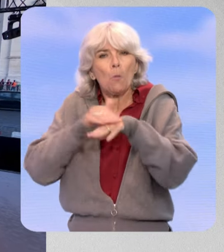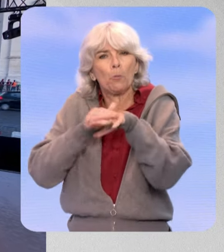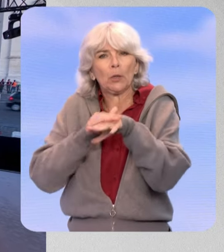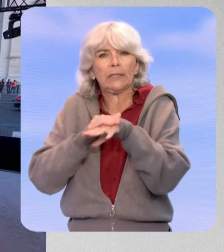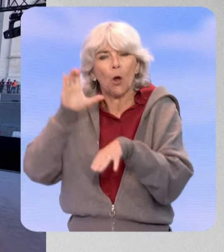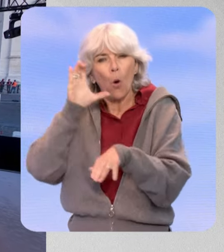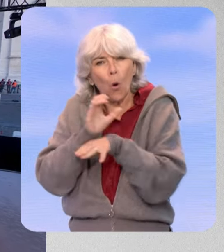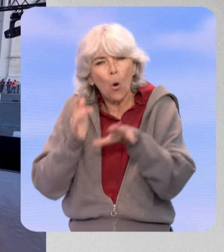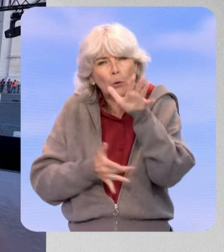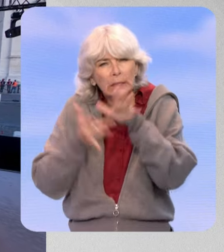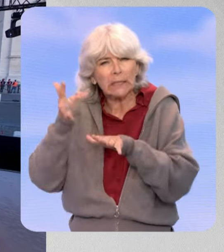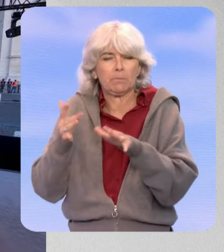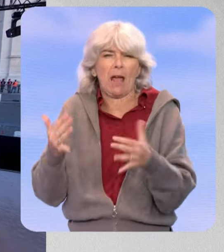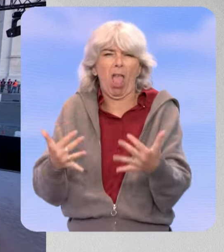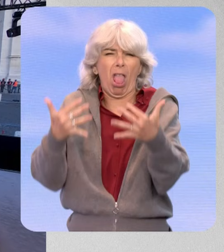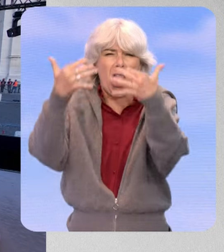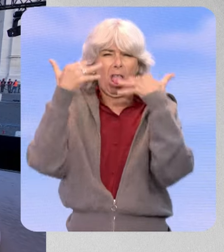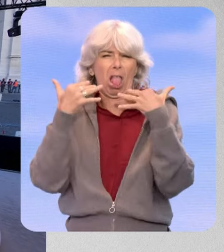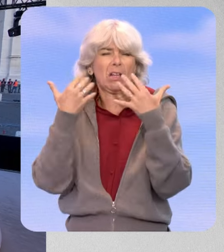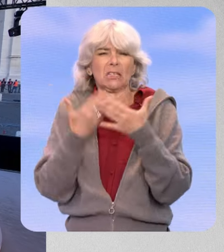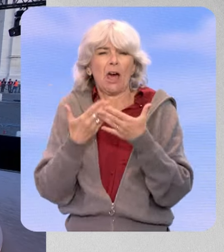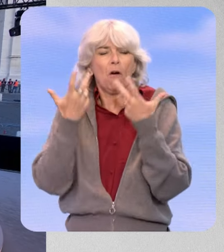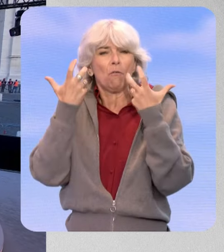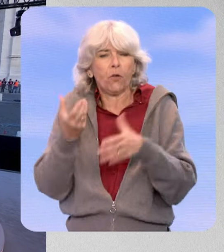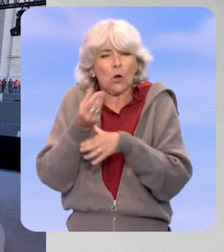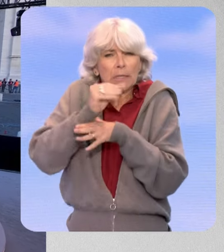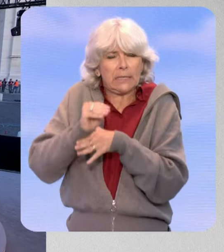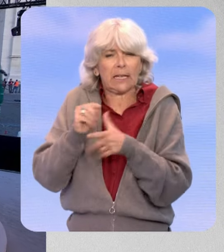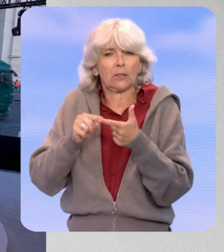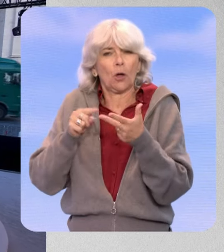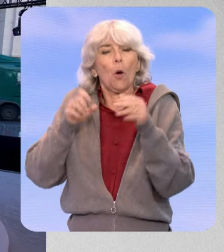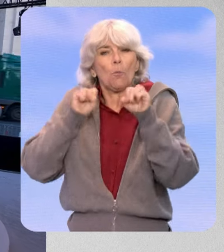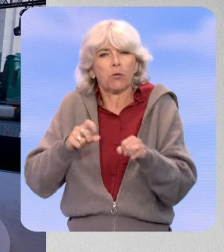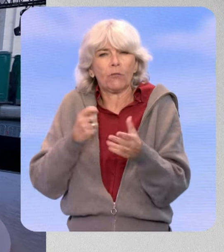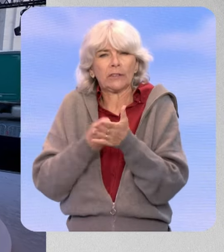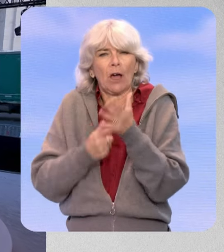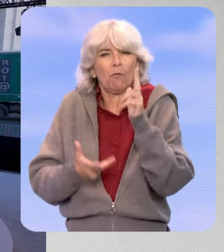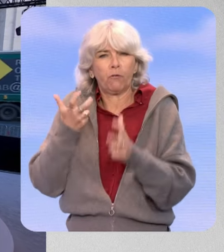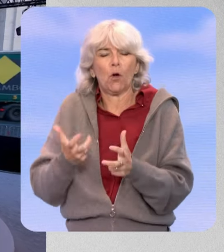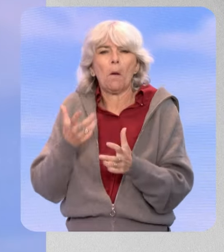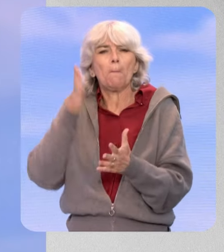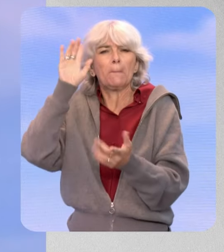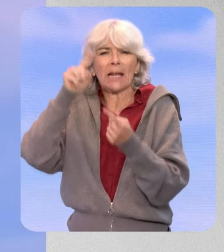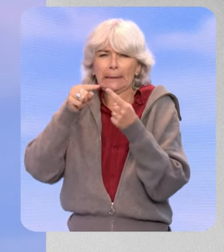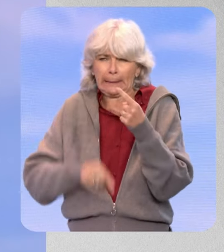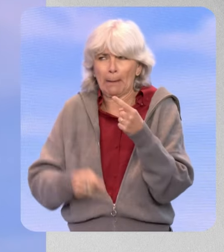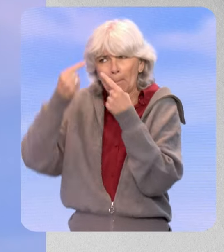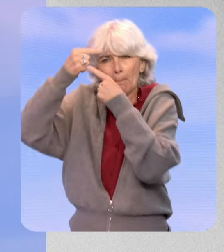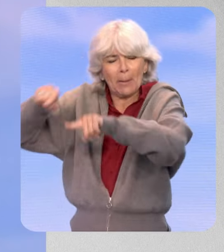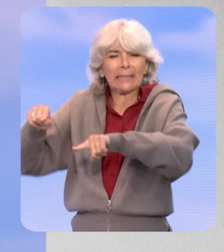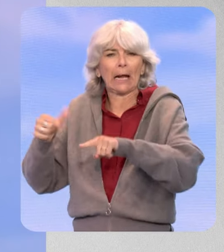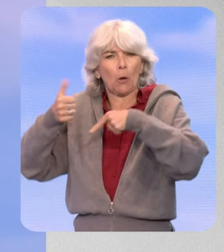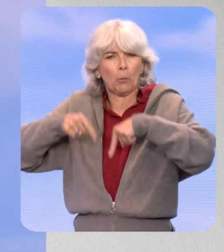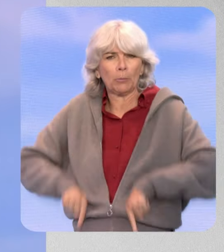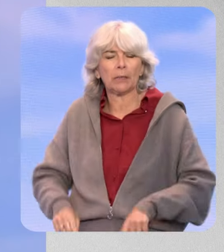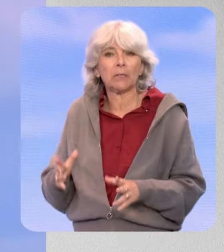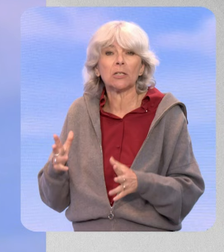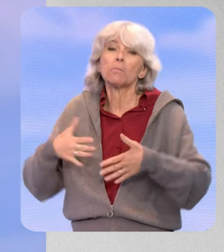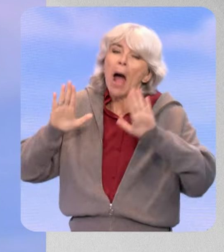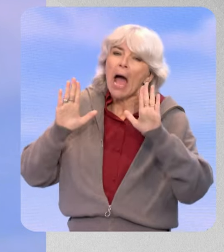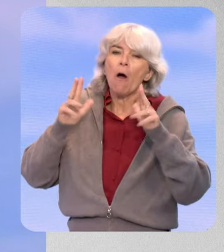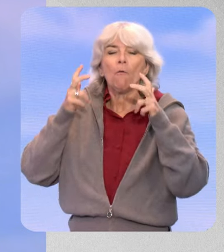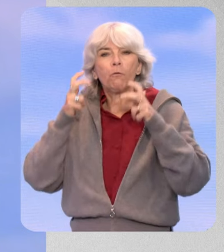contre l'immigration submersive très forte, beaucoup plus de sécurité, beaucoup plus de pouvoir d'achat. Il y aura beaucoup de sujets sur lesquels nous ne serons pas d'accord avec le Premier ministre. En revanche,